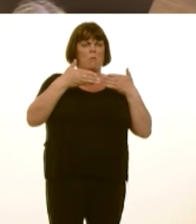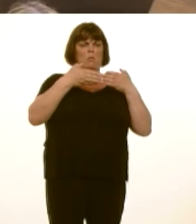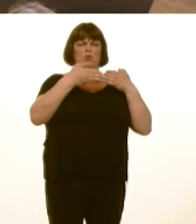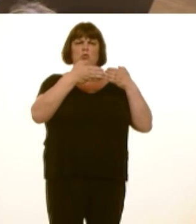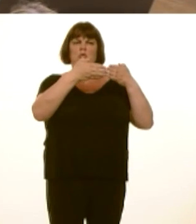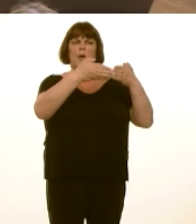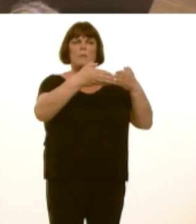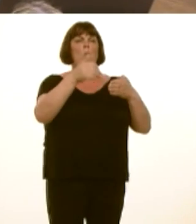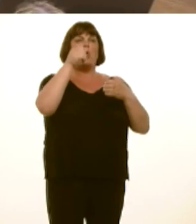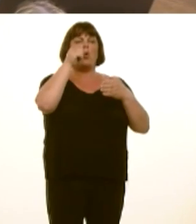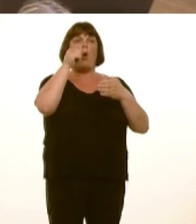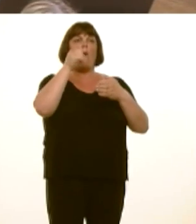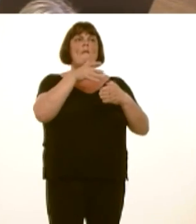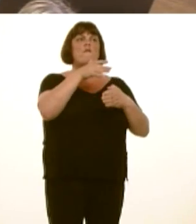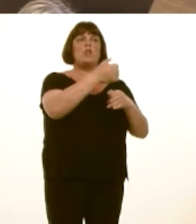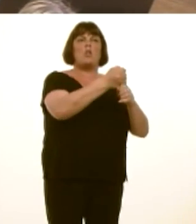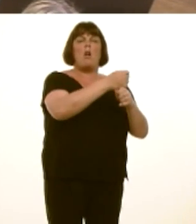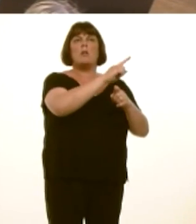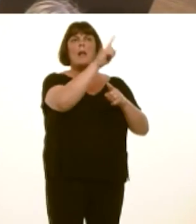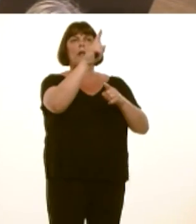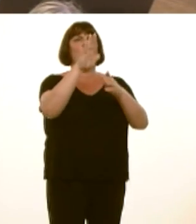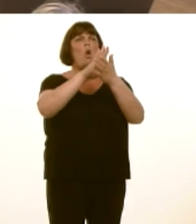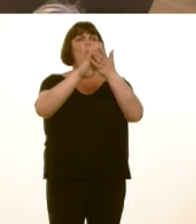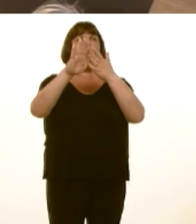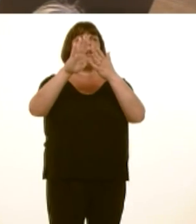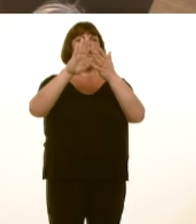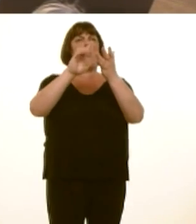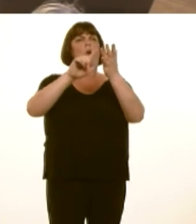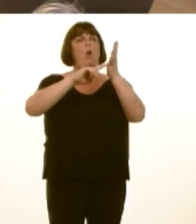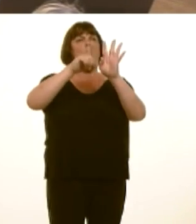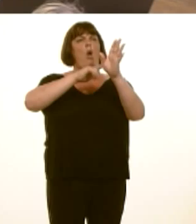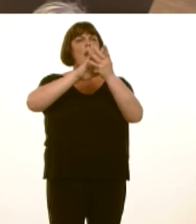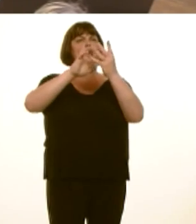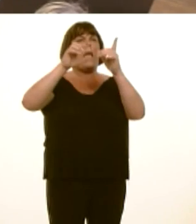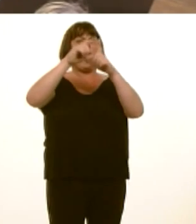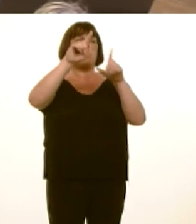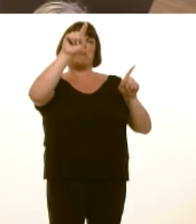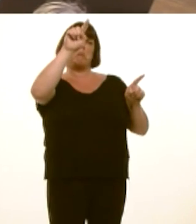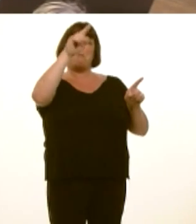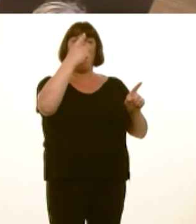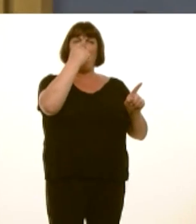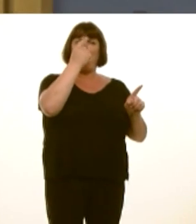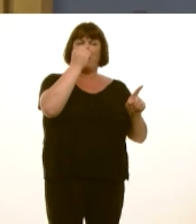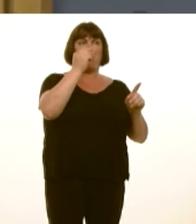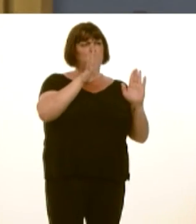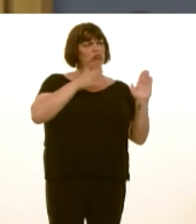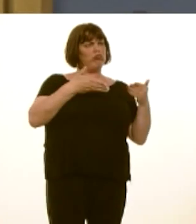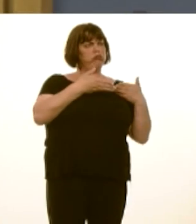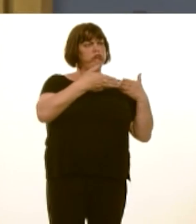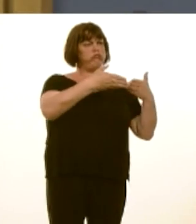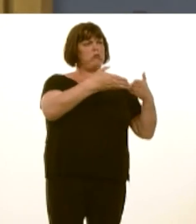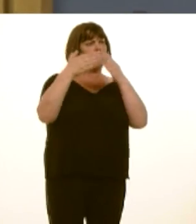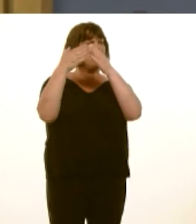cryfa ynglyn â beth sy'n goffo wneud i ddatblygu'r porthladdoedd yn y pen draw. Ond i gyd mae'n gweld Caergybi yn tyfu wrth